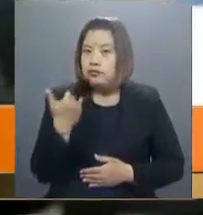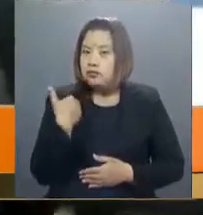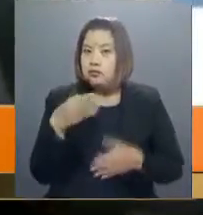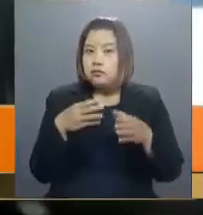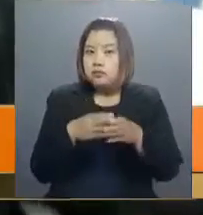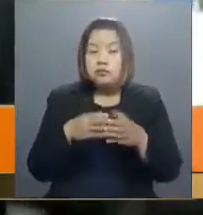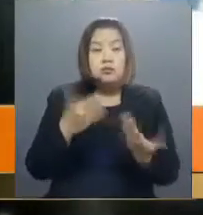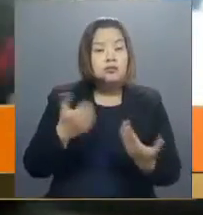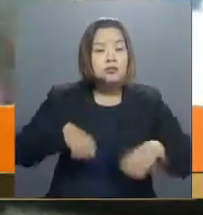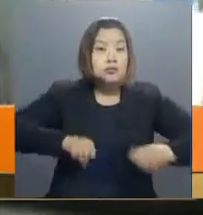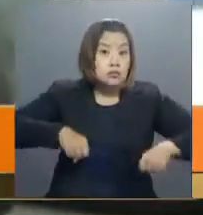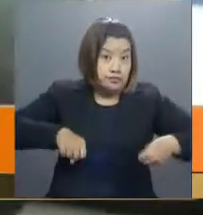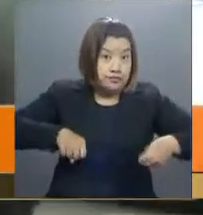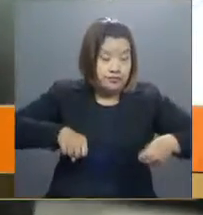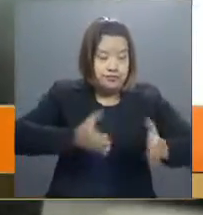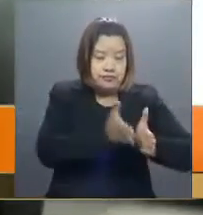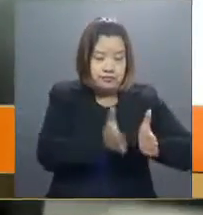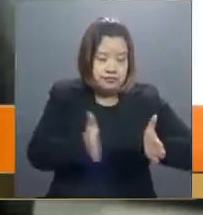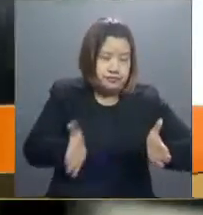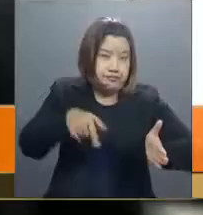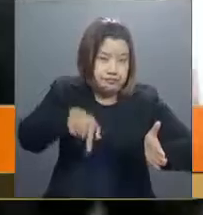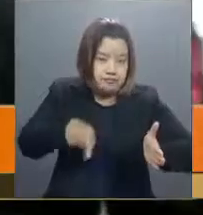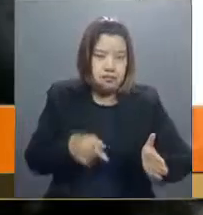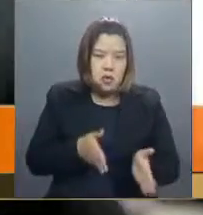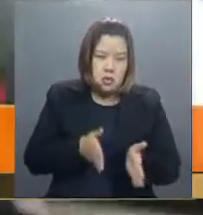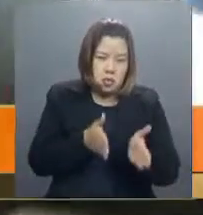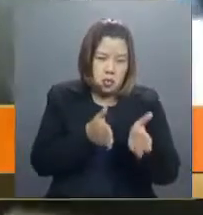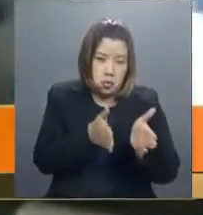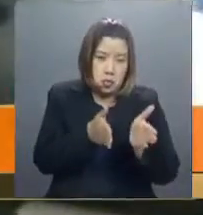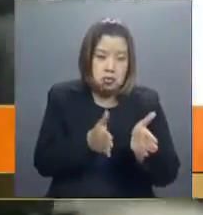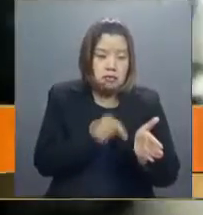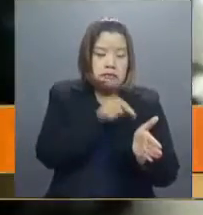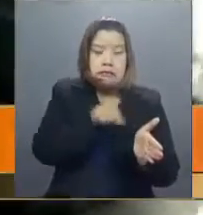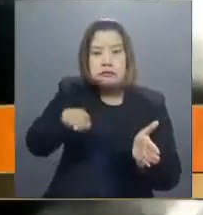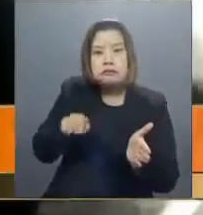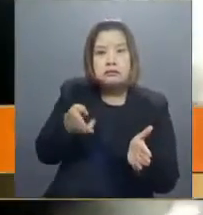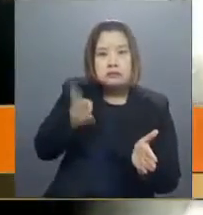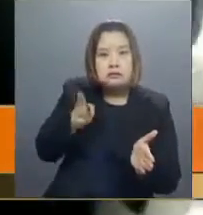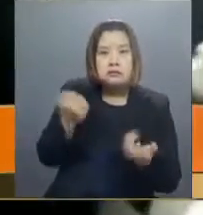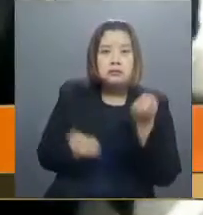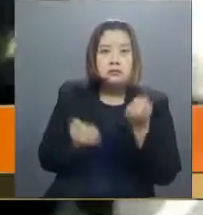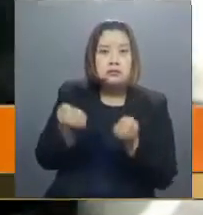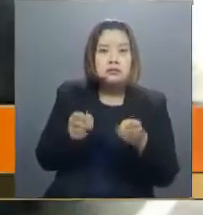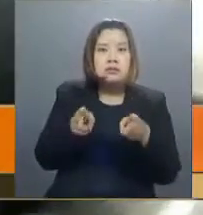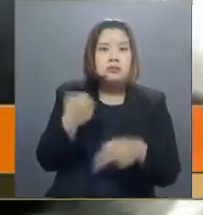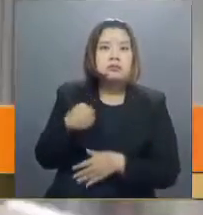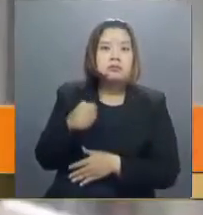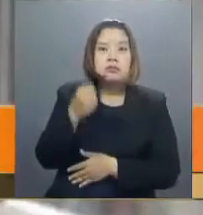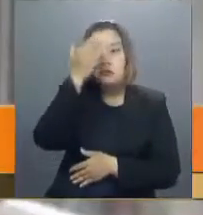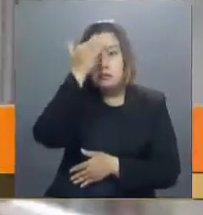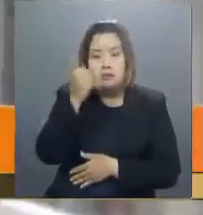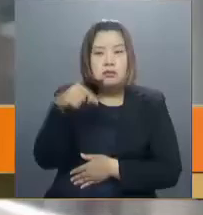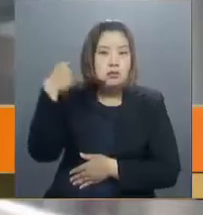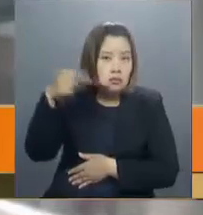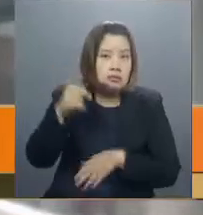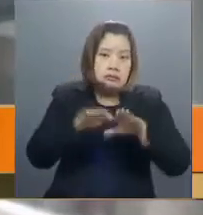ซิ่งหรือว่ากลุ่มเด็กแว้นในบริเวณใกล้เคียงหลังก่อเหตุยิงรถบรรทุกพ่วง18ล้อในรถนั้นมีเด็กและผู้หญิงรวมอยู่